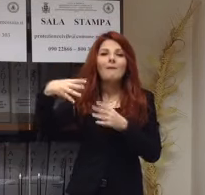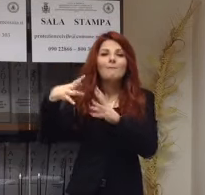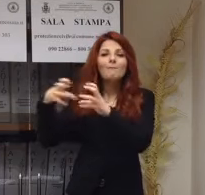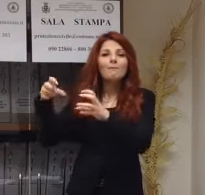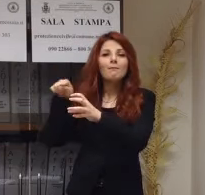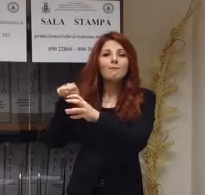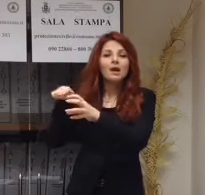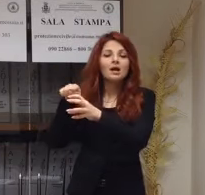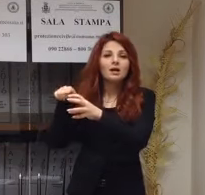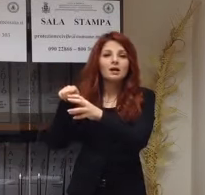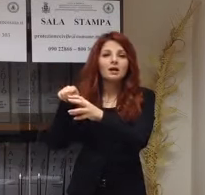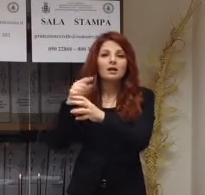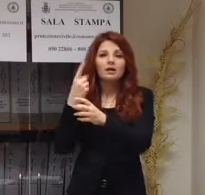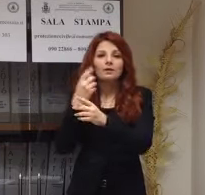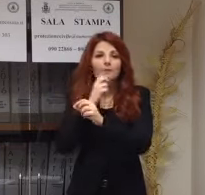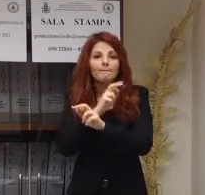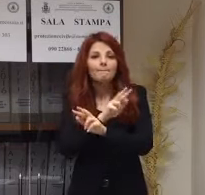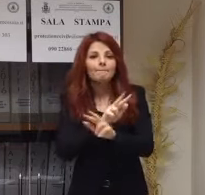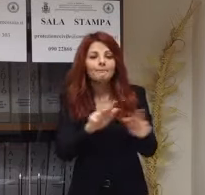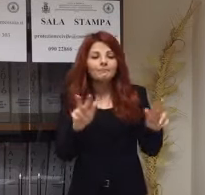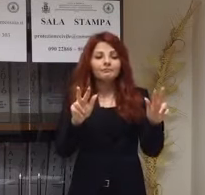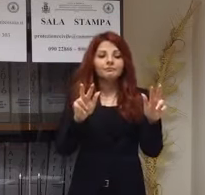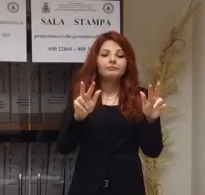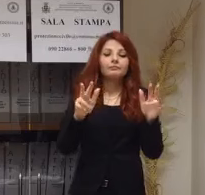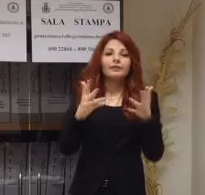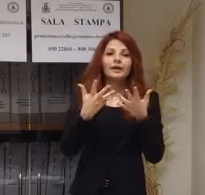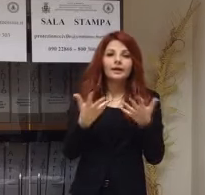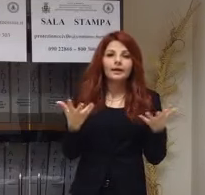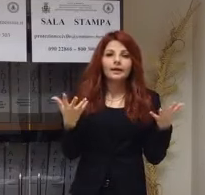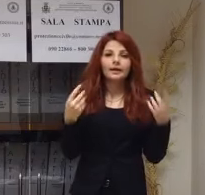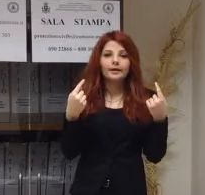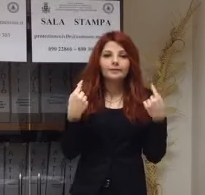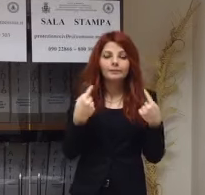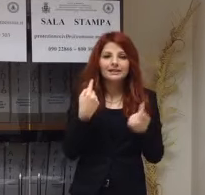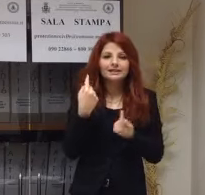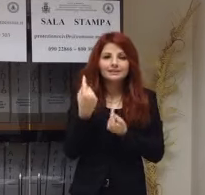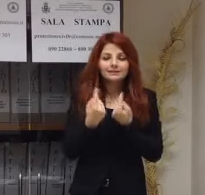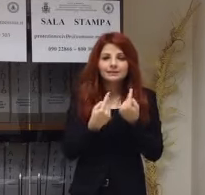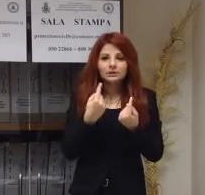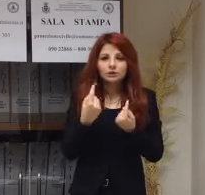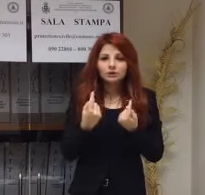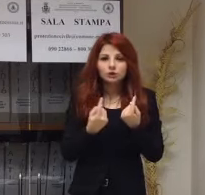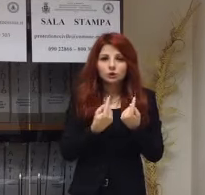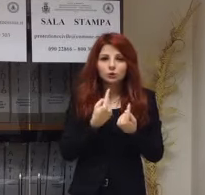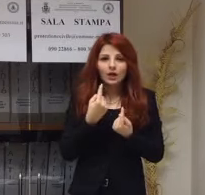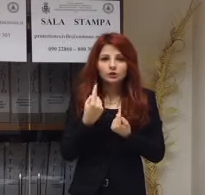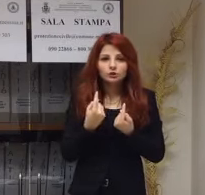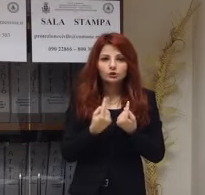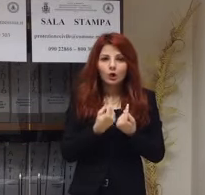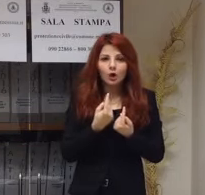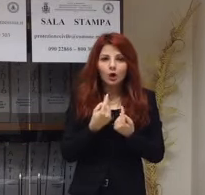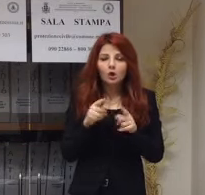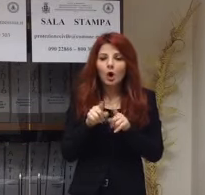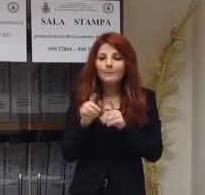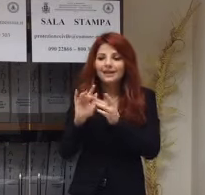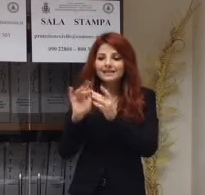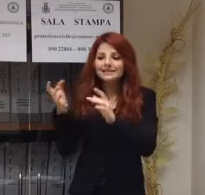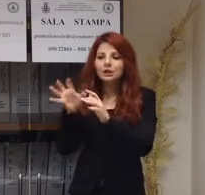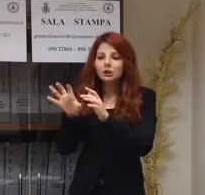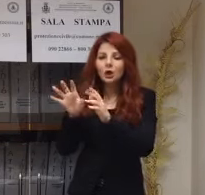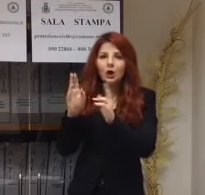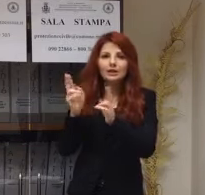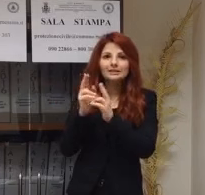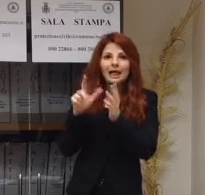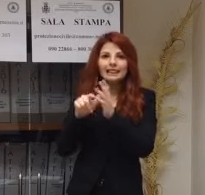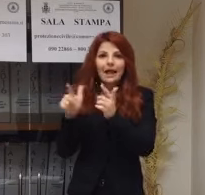a causa dell'improvvisa situazione non ha avuto il tempo ancora di comunicare ufficialmente sul sito la